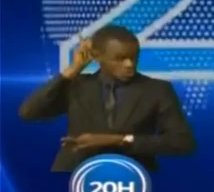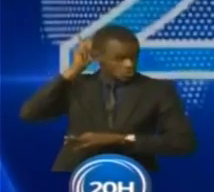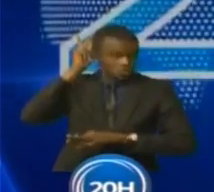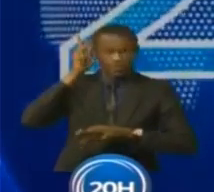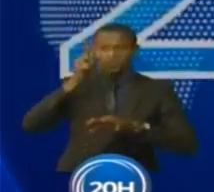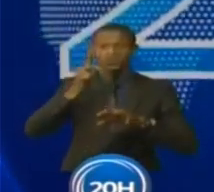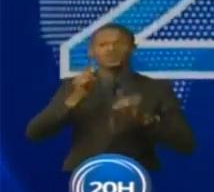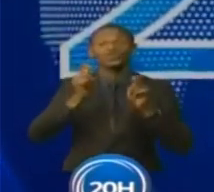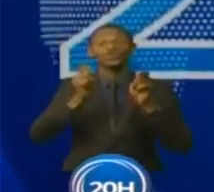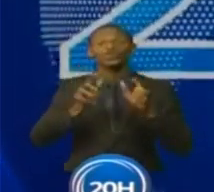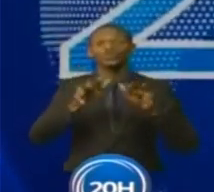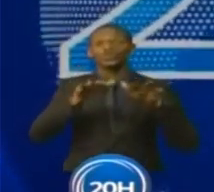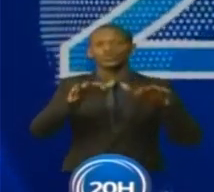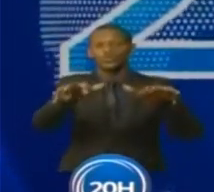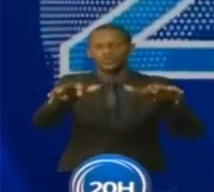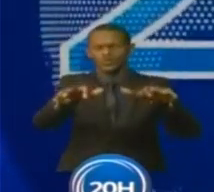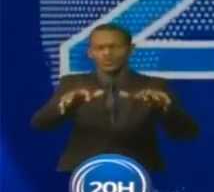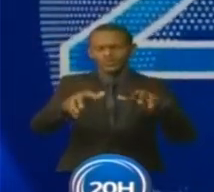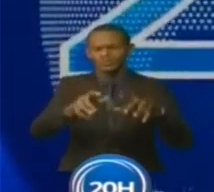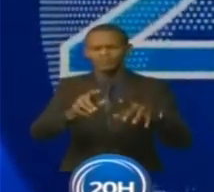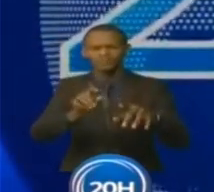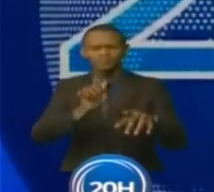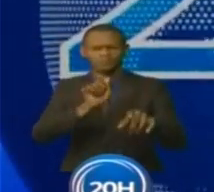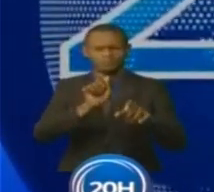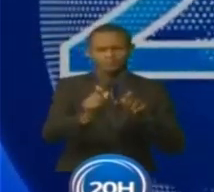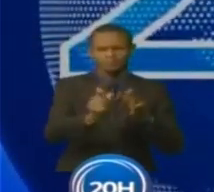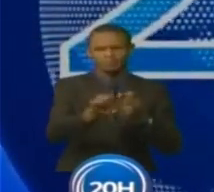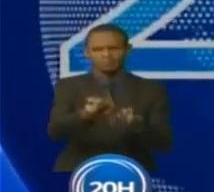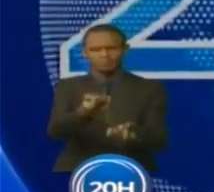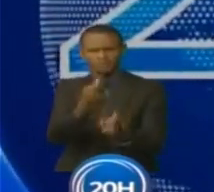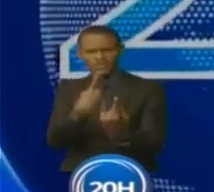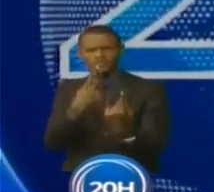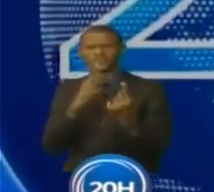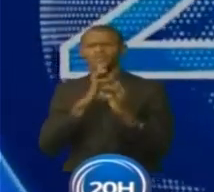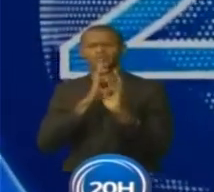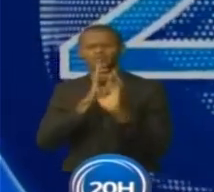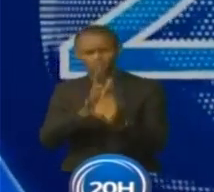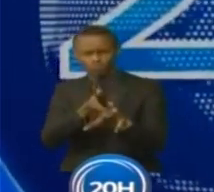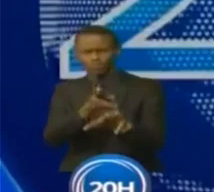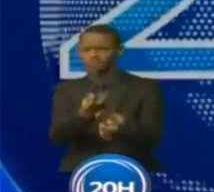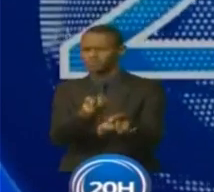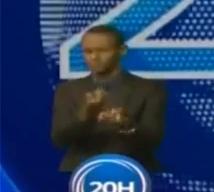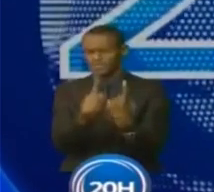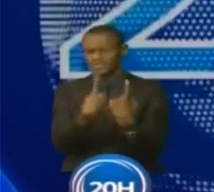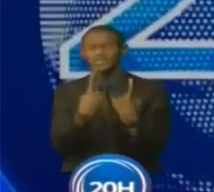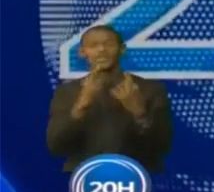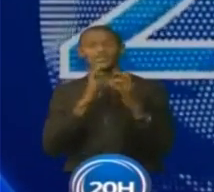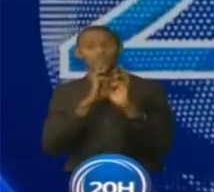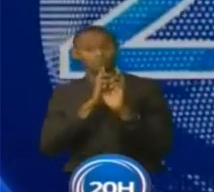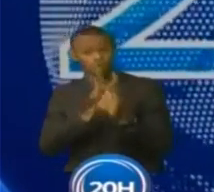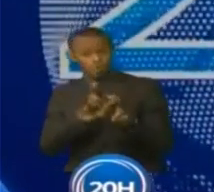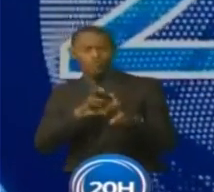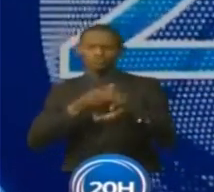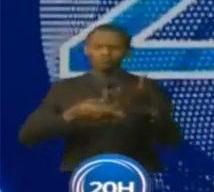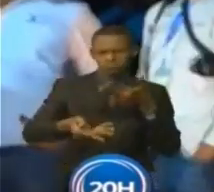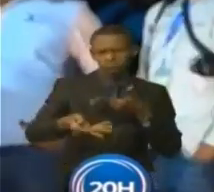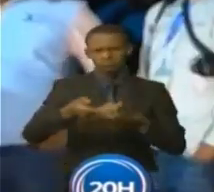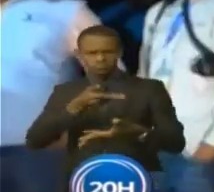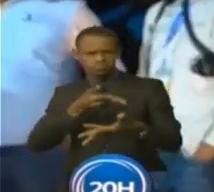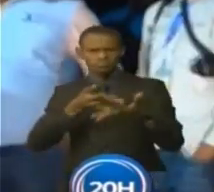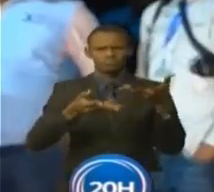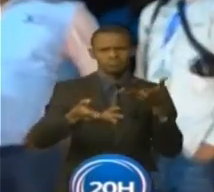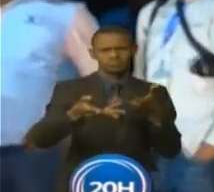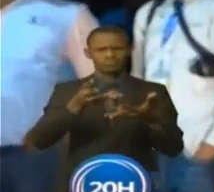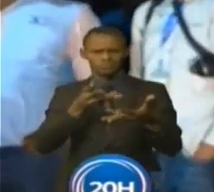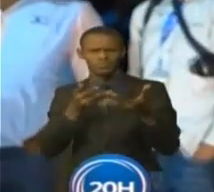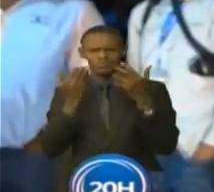élections de 2023 ont été aussi débattues au cours de ce point de presse. Le condensé avec Gaëtan Magalano.